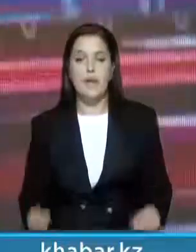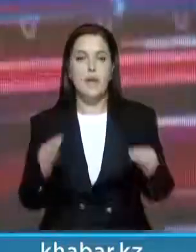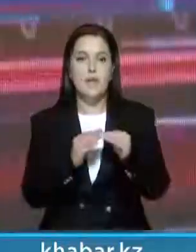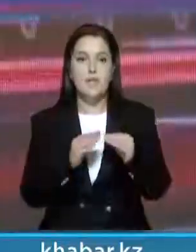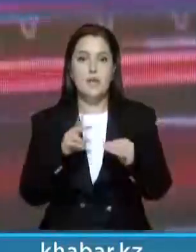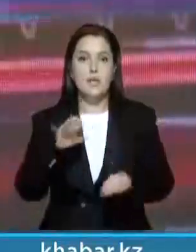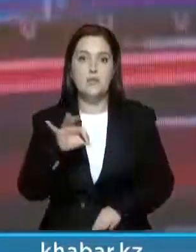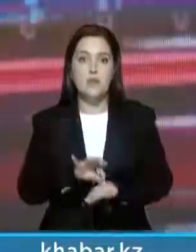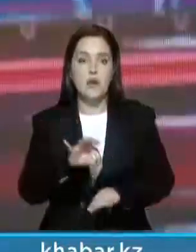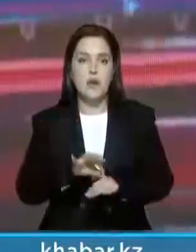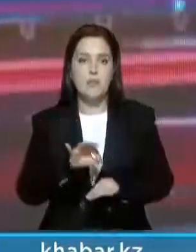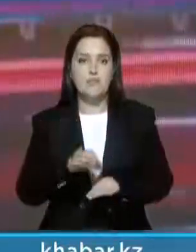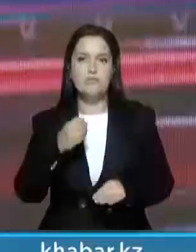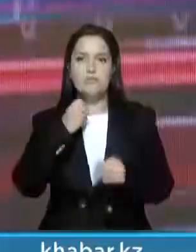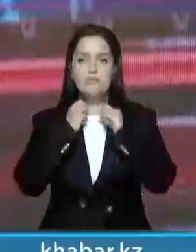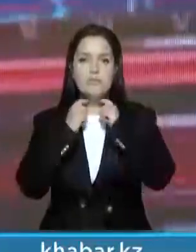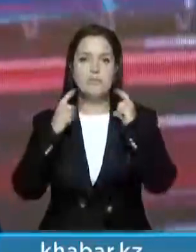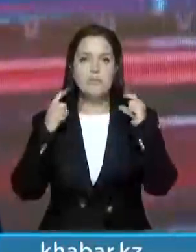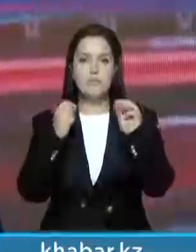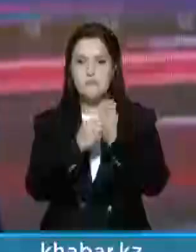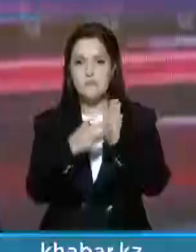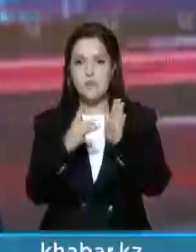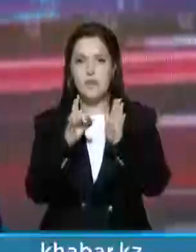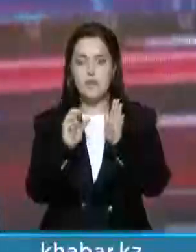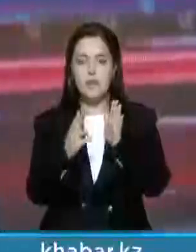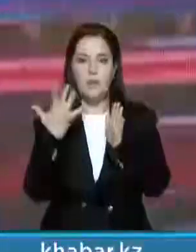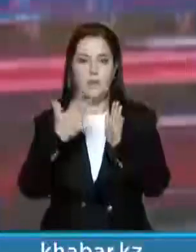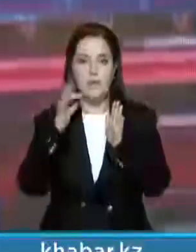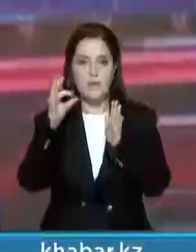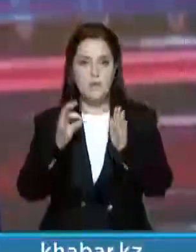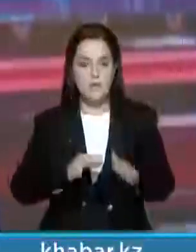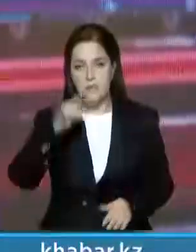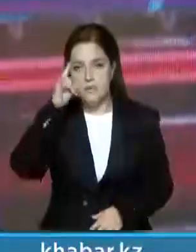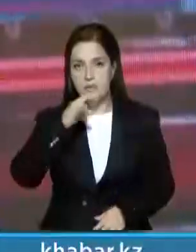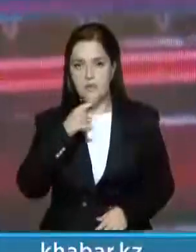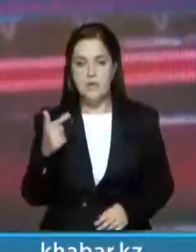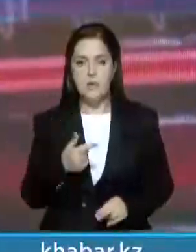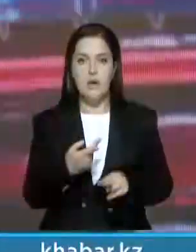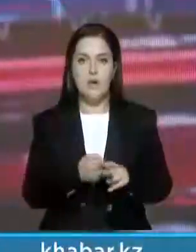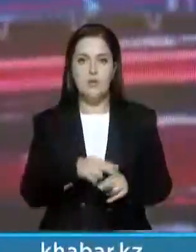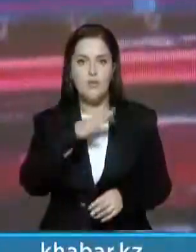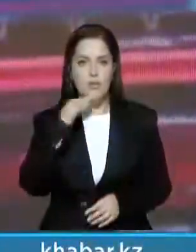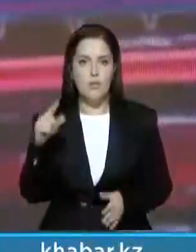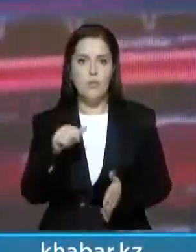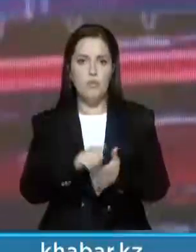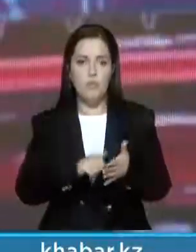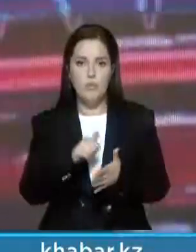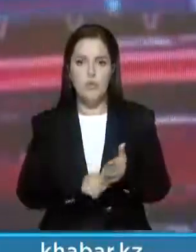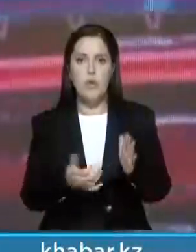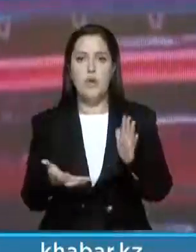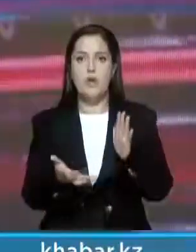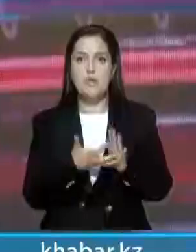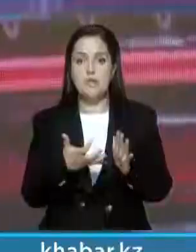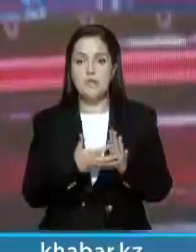За последние 10 лет заболеваемость злокачественной опухолью щитовидной железы выросла на 50% среди казахстанцев. Этому способствуют